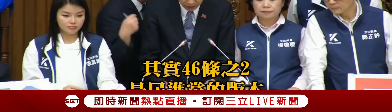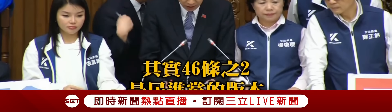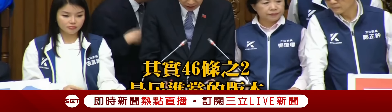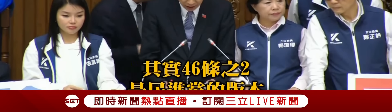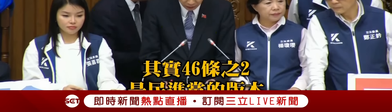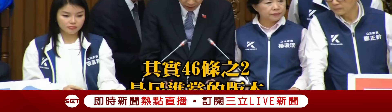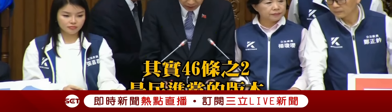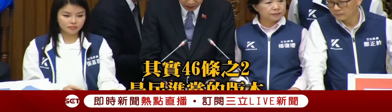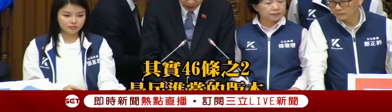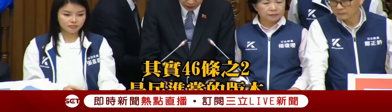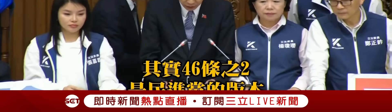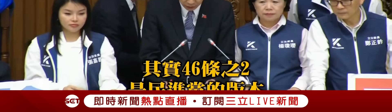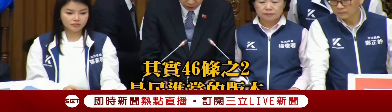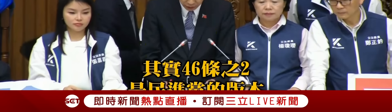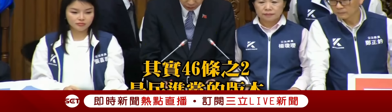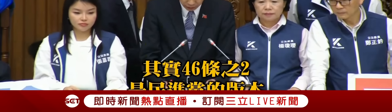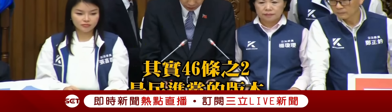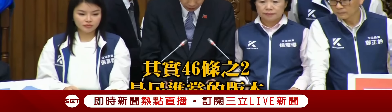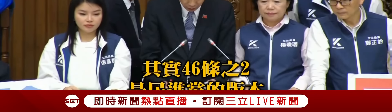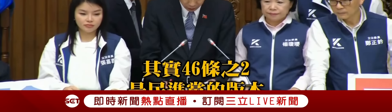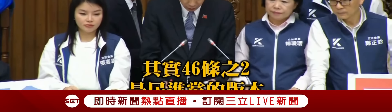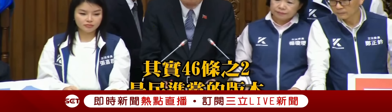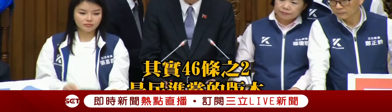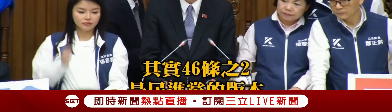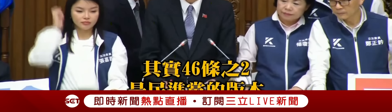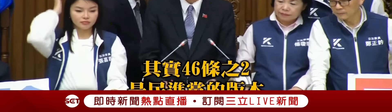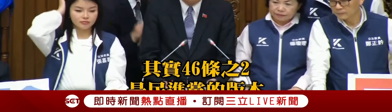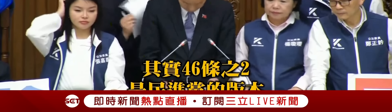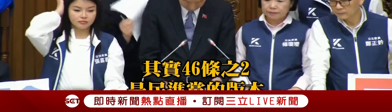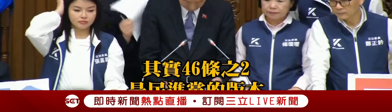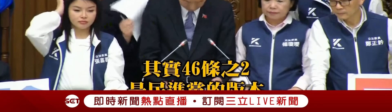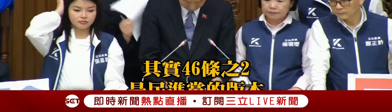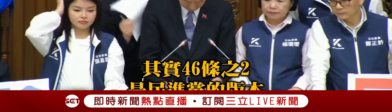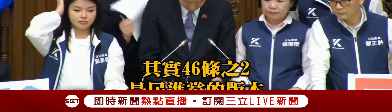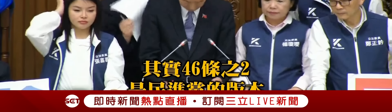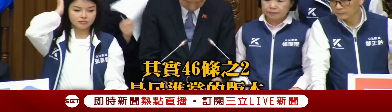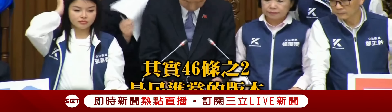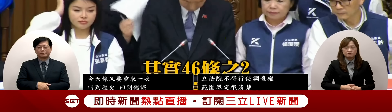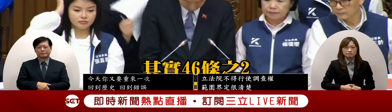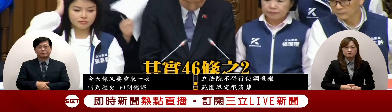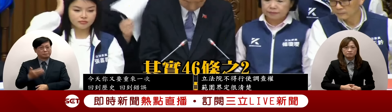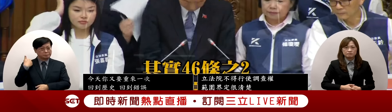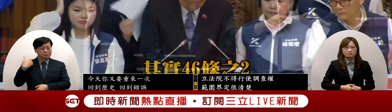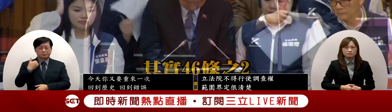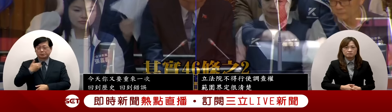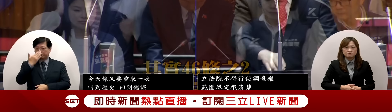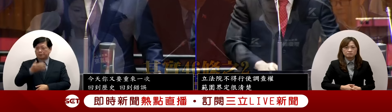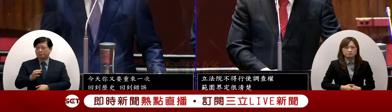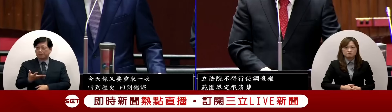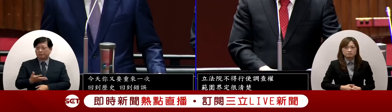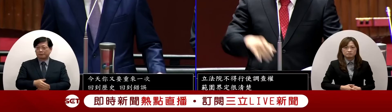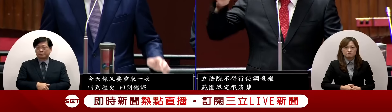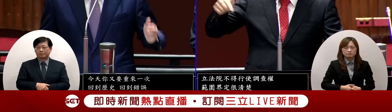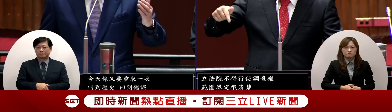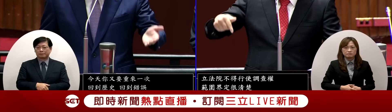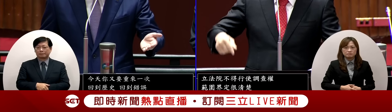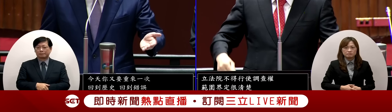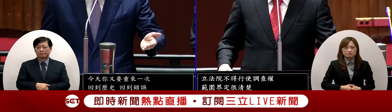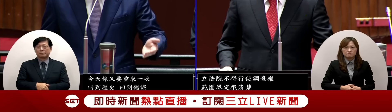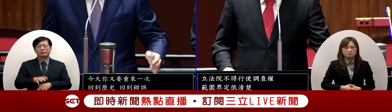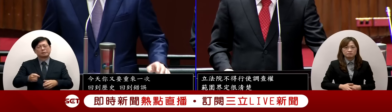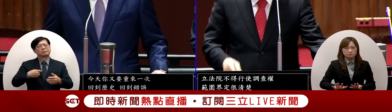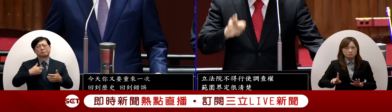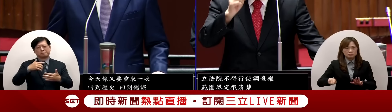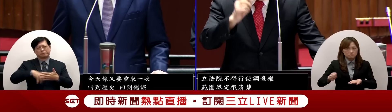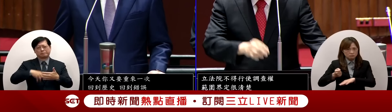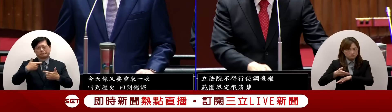党版本无异议通过，对不起，是通过的，民进党的版本。 过去为什么没有过？ 这次通过，